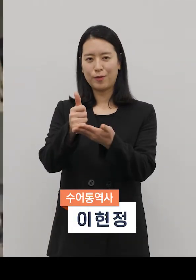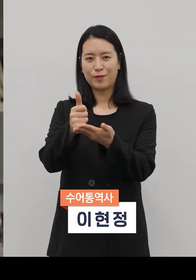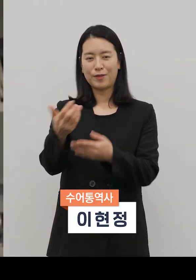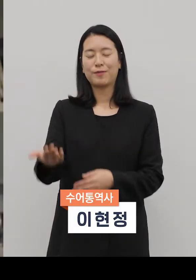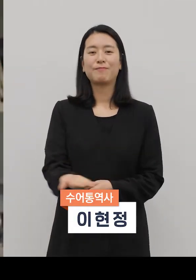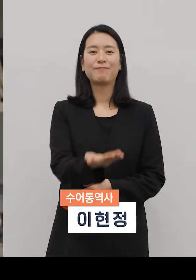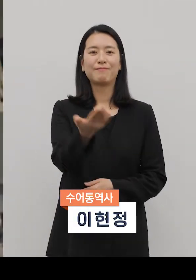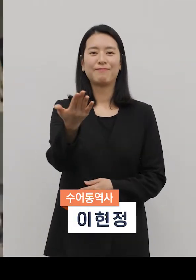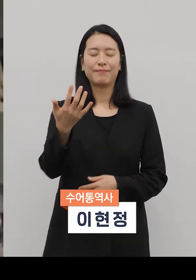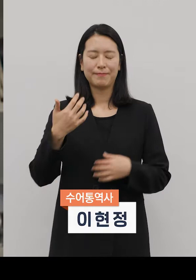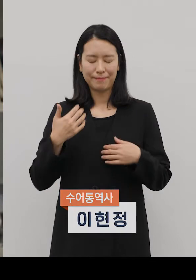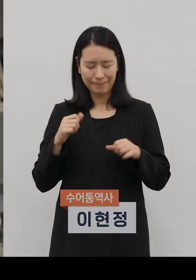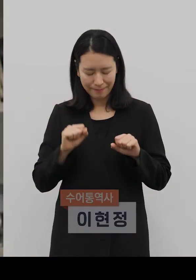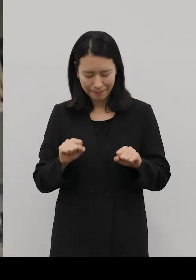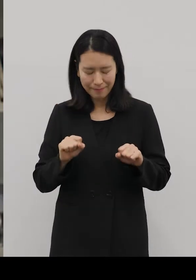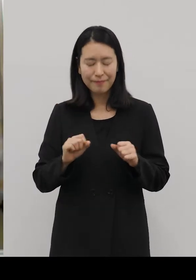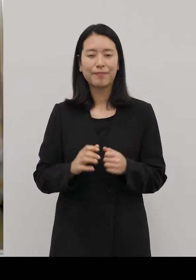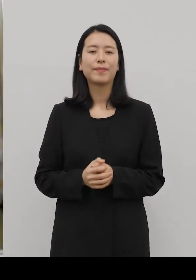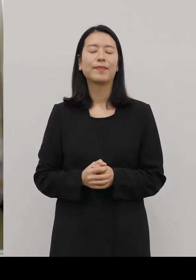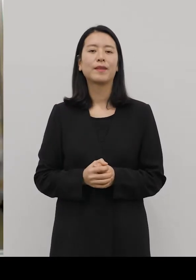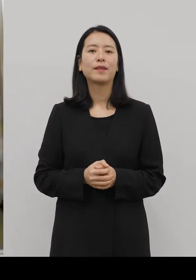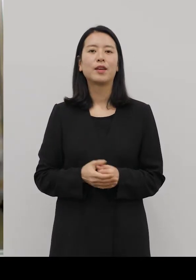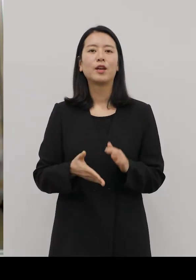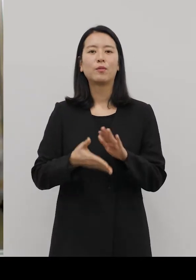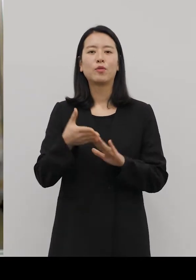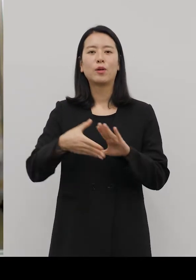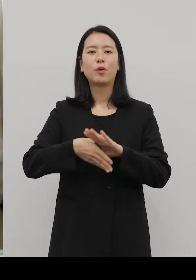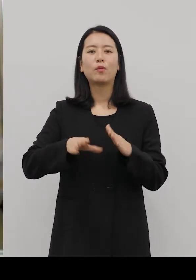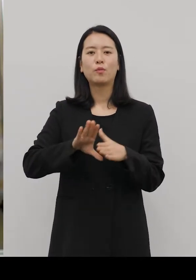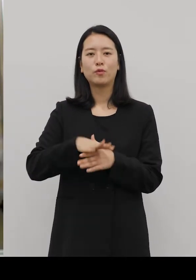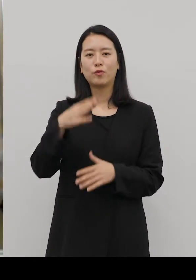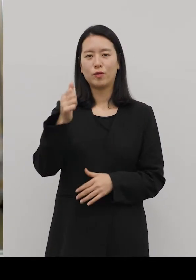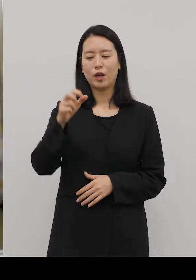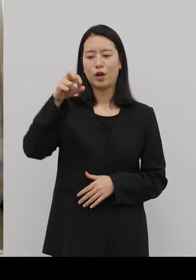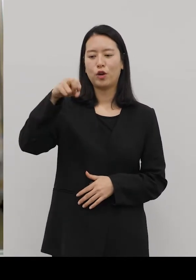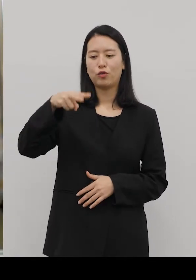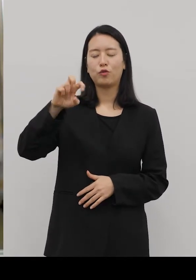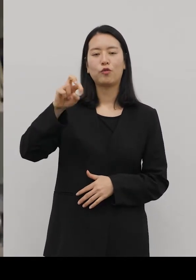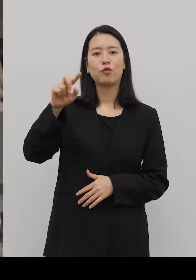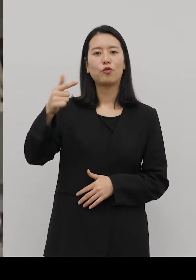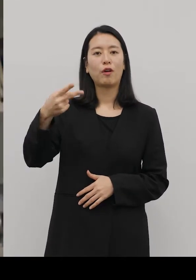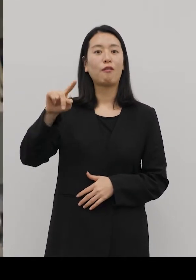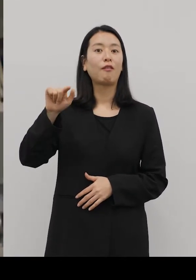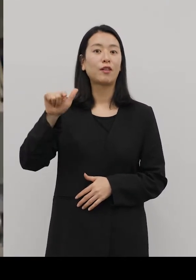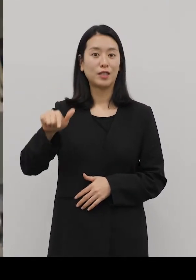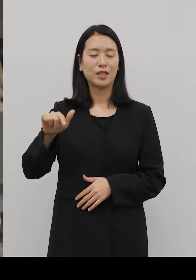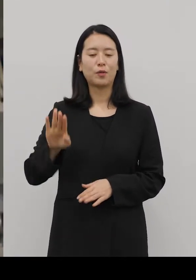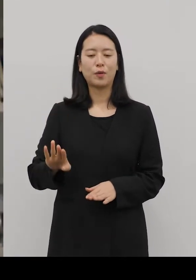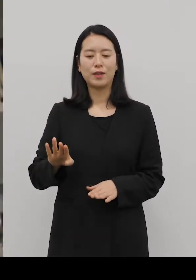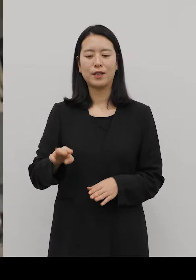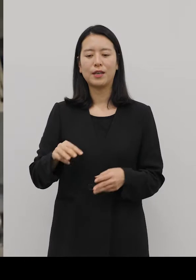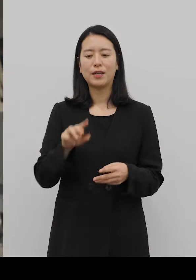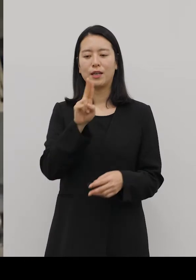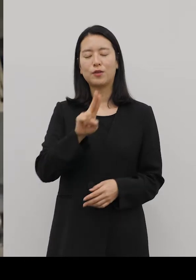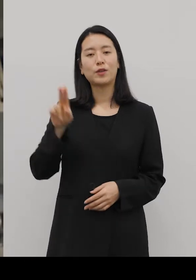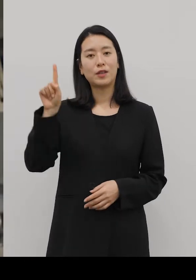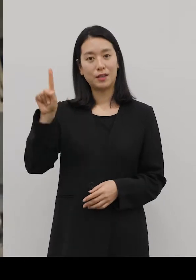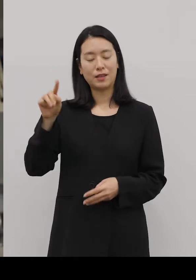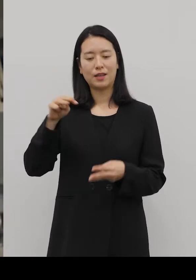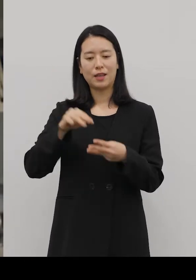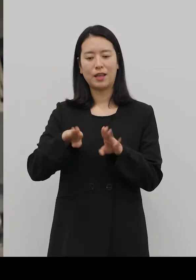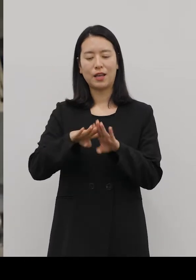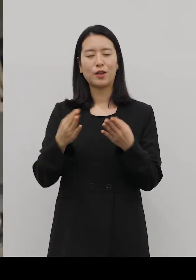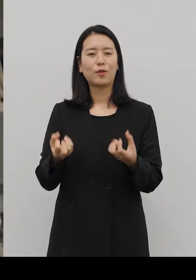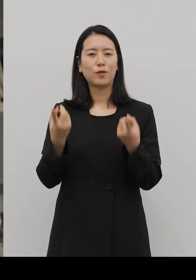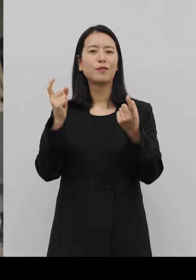존경하는 서울시민 여러분, 안녕하십니까? 서울시 문화본부장 유현식입니다. 오늘 유니버설 디자인센터